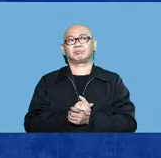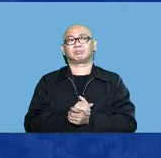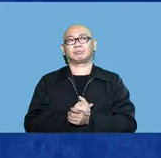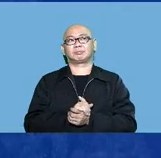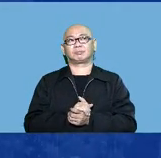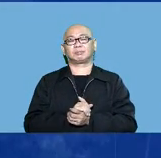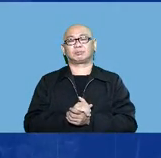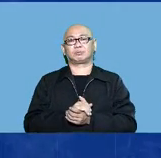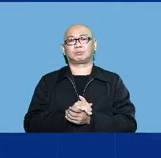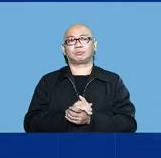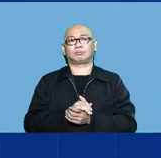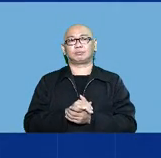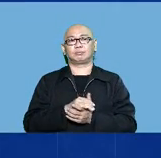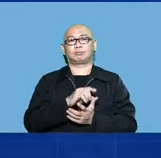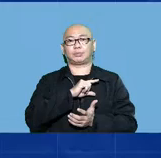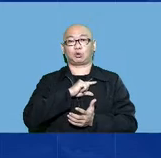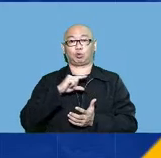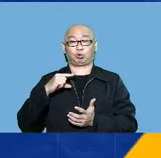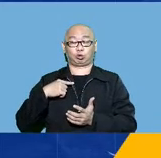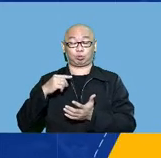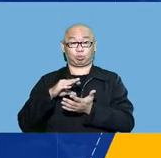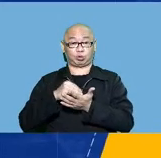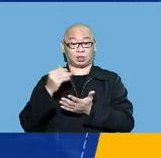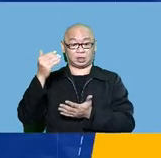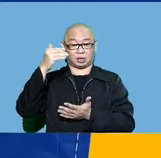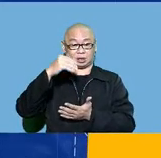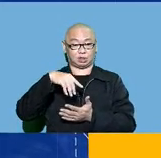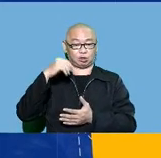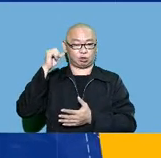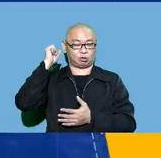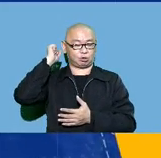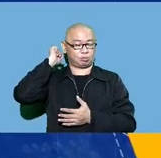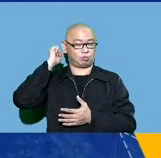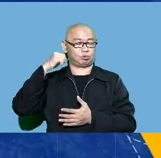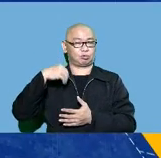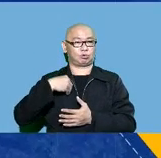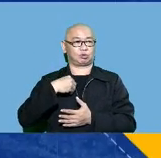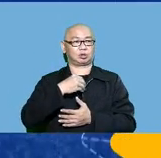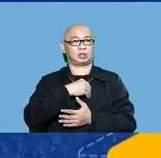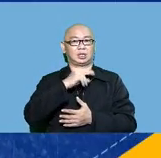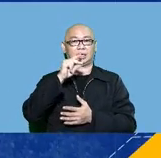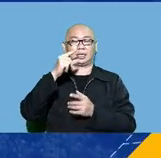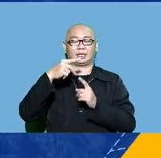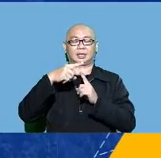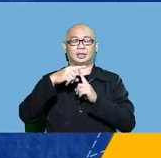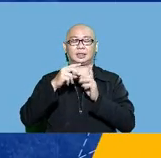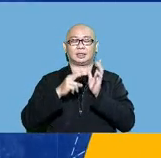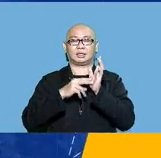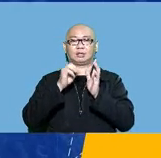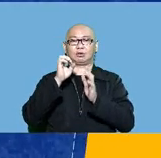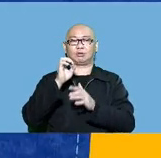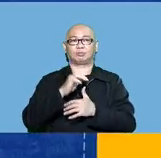pengurus pusat hadir Mbak Dr. Retno nggih. Mbak Dr. Retno UNES juga nggih.